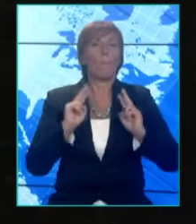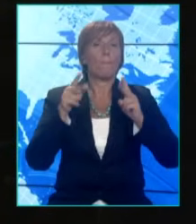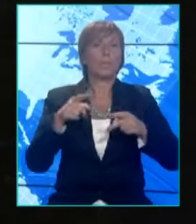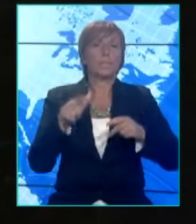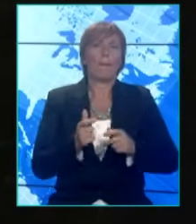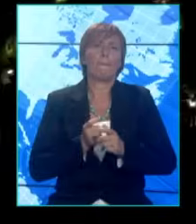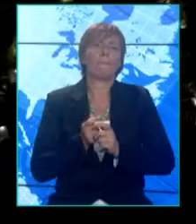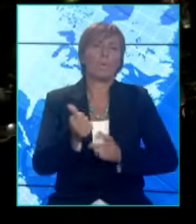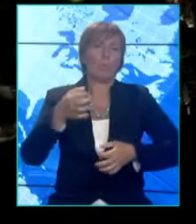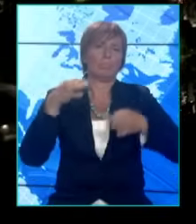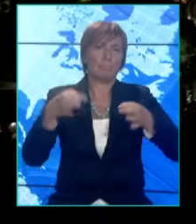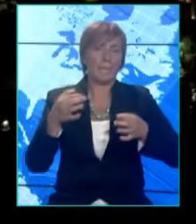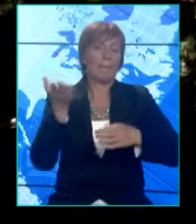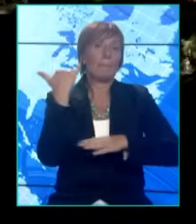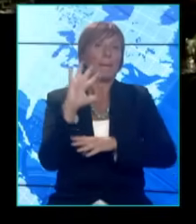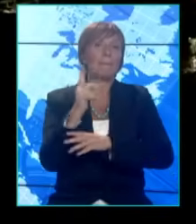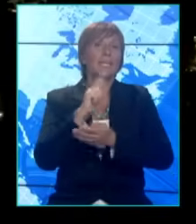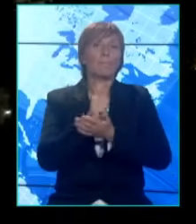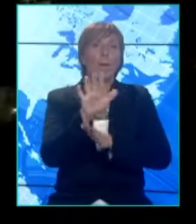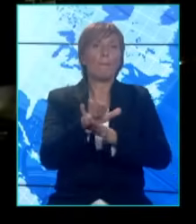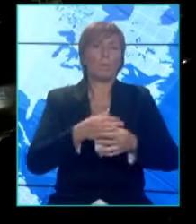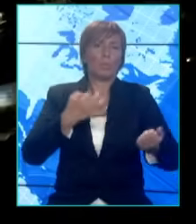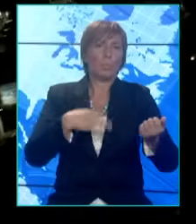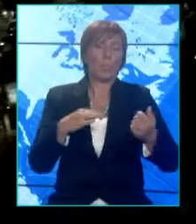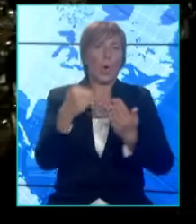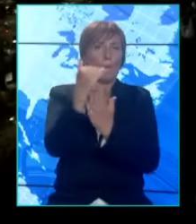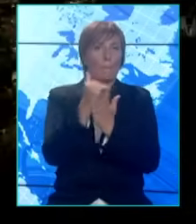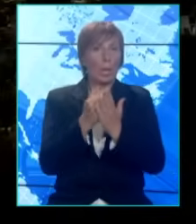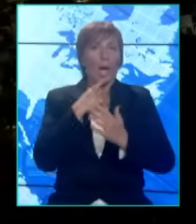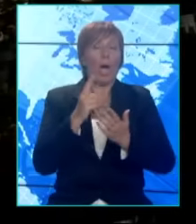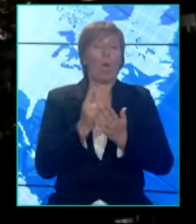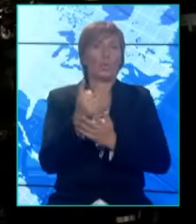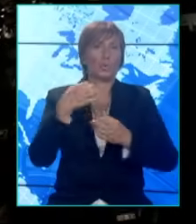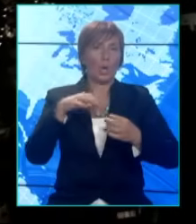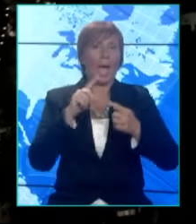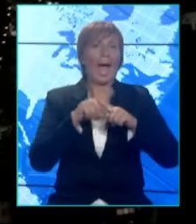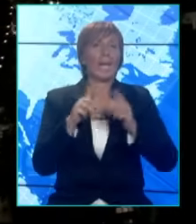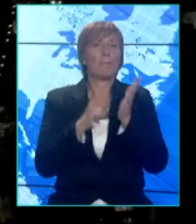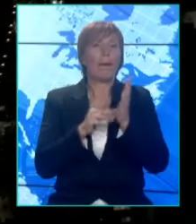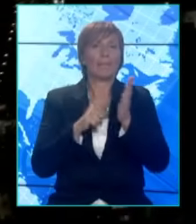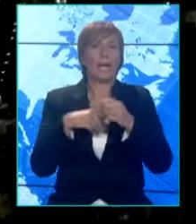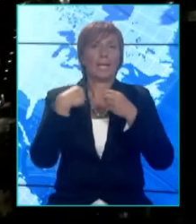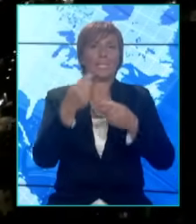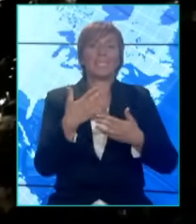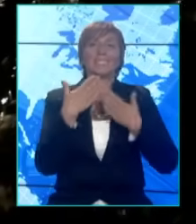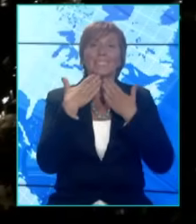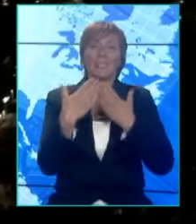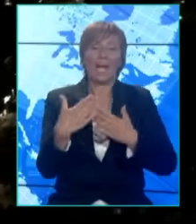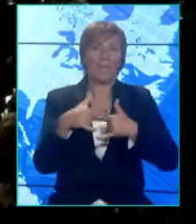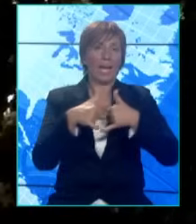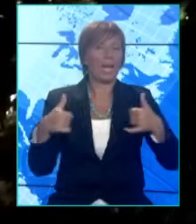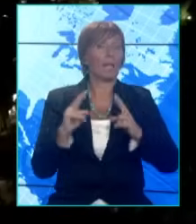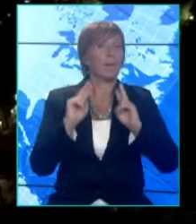danas brojna zbivanja. Prije 15 minuta počeo je glazbeni program, a uoči koncerta Harima Teharija dodijeljene su i zahvalnice